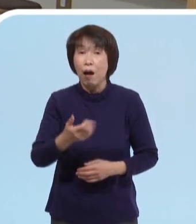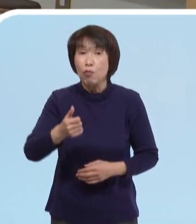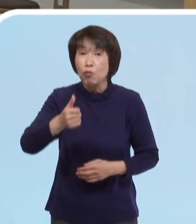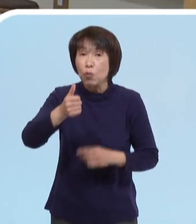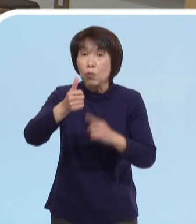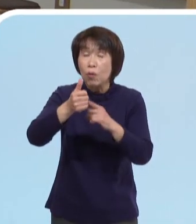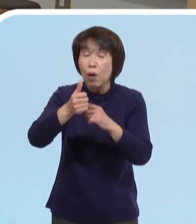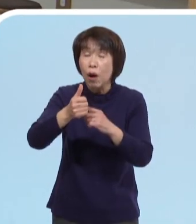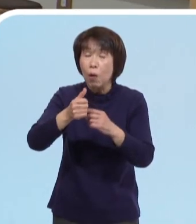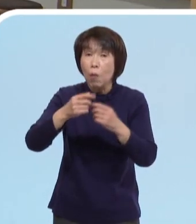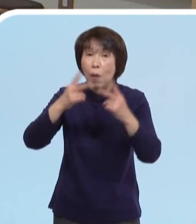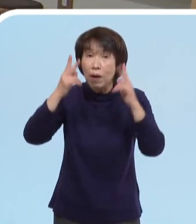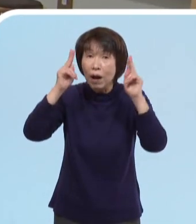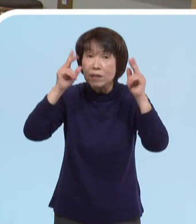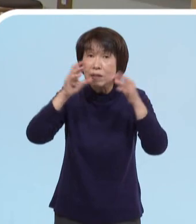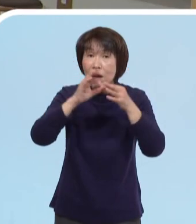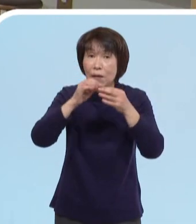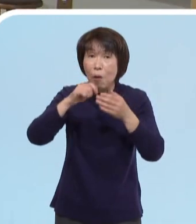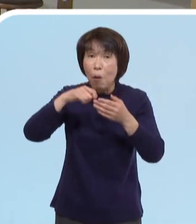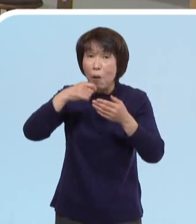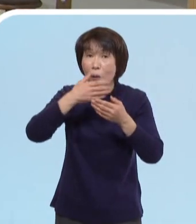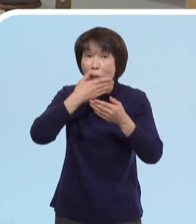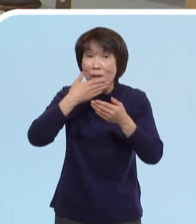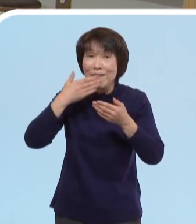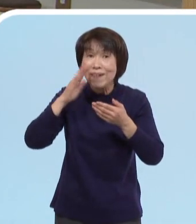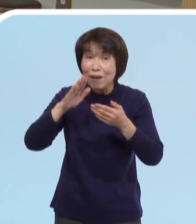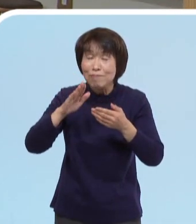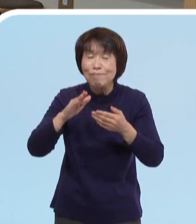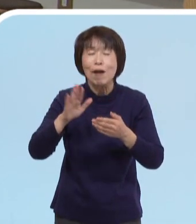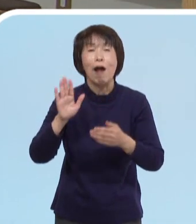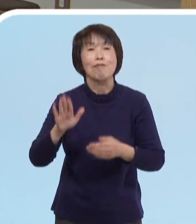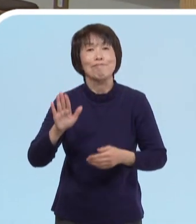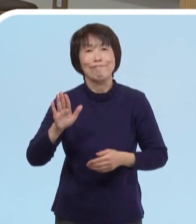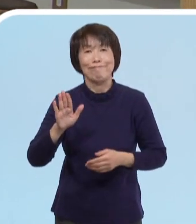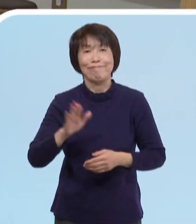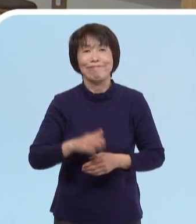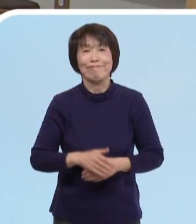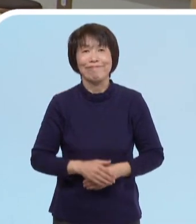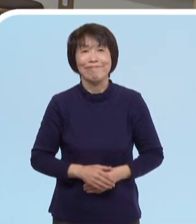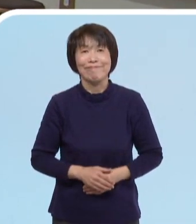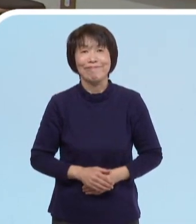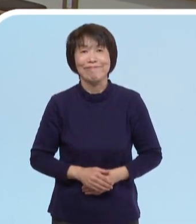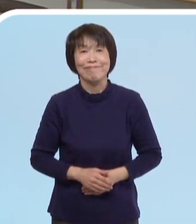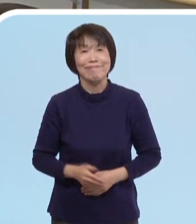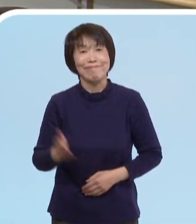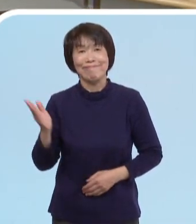駅長さん、ここにもカニのメニューあるんですか？ はい、